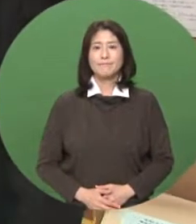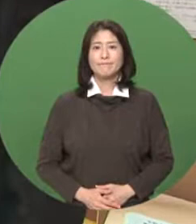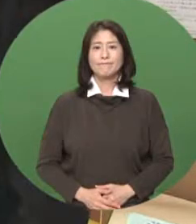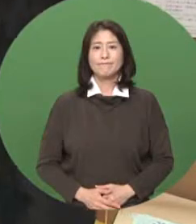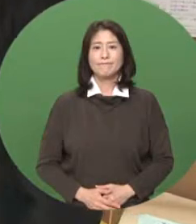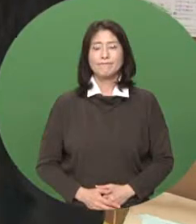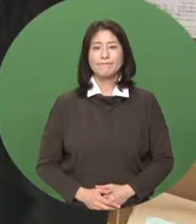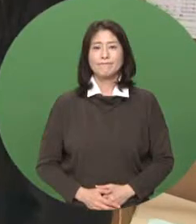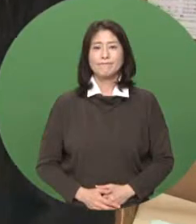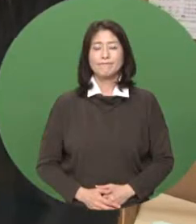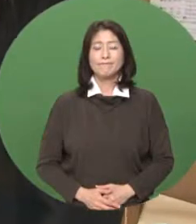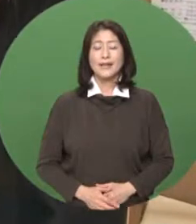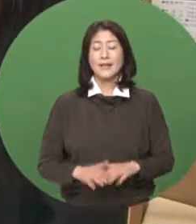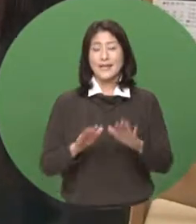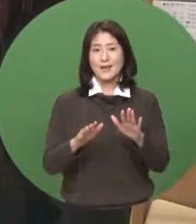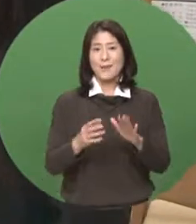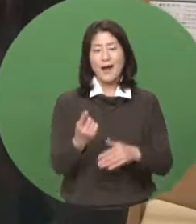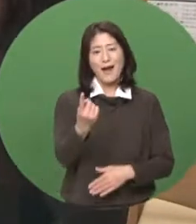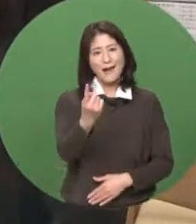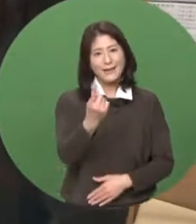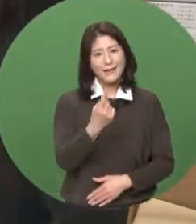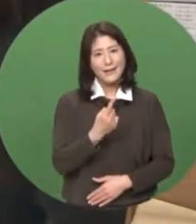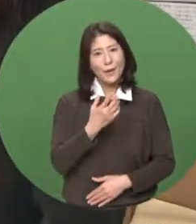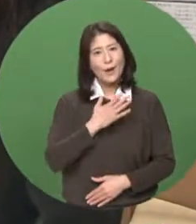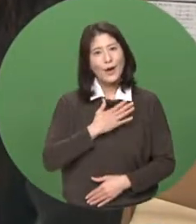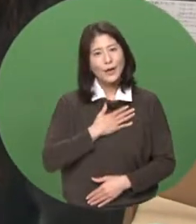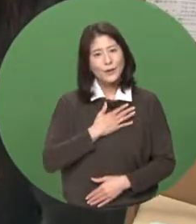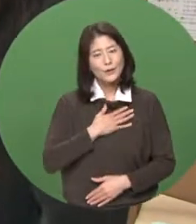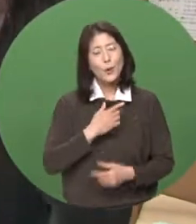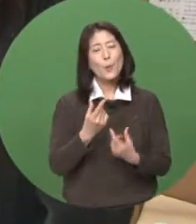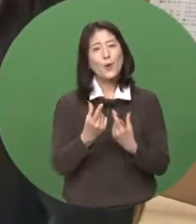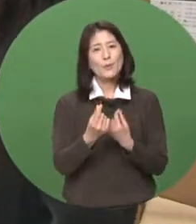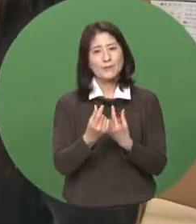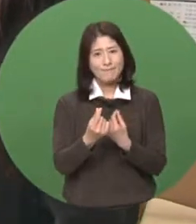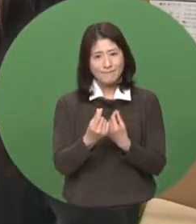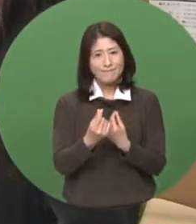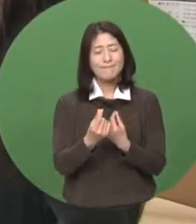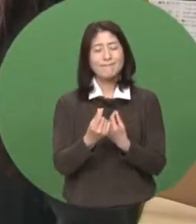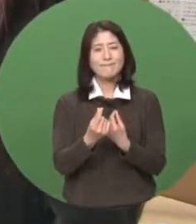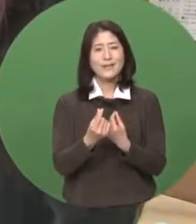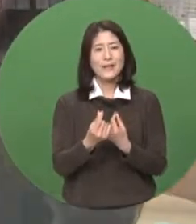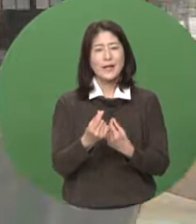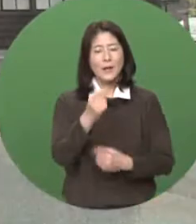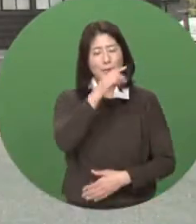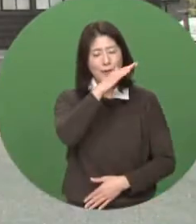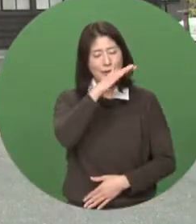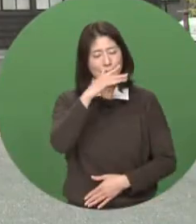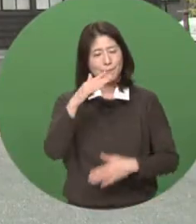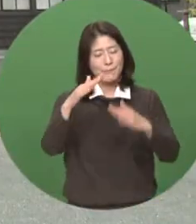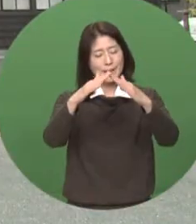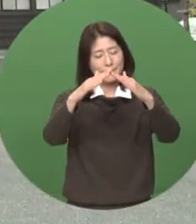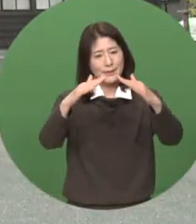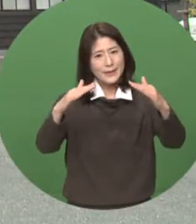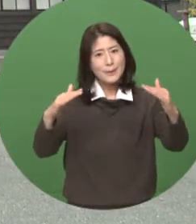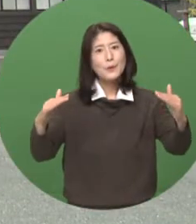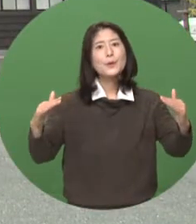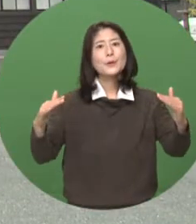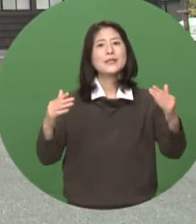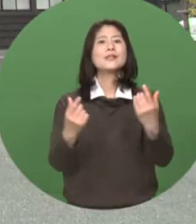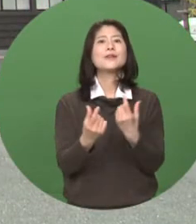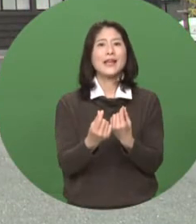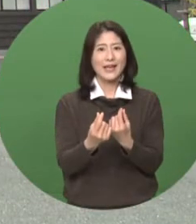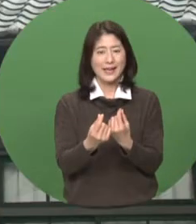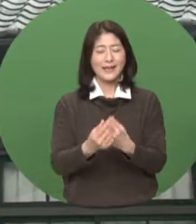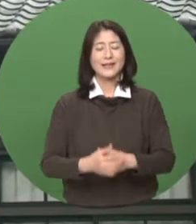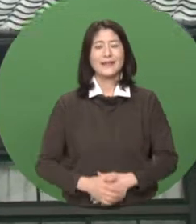ですね、今入ってきていただいたら、分かりますように非常に、重厚な建物であるということが